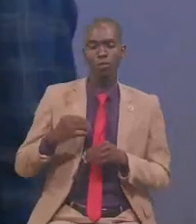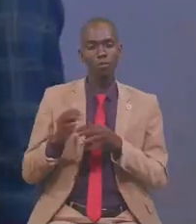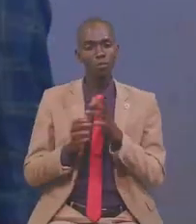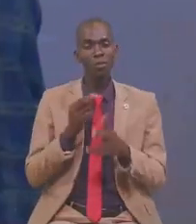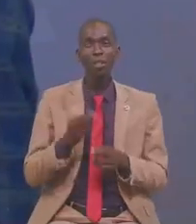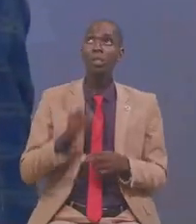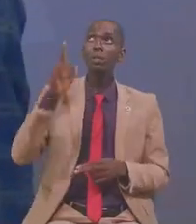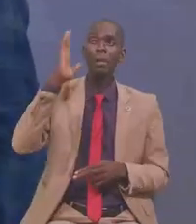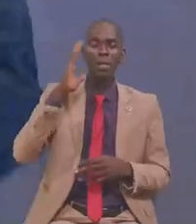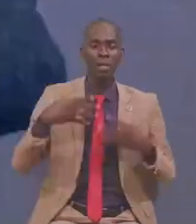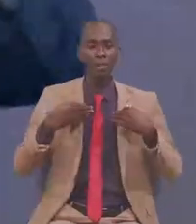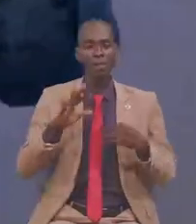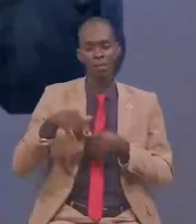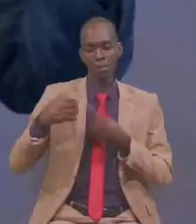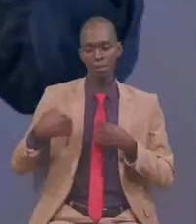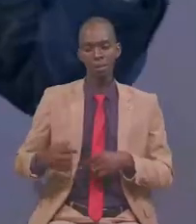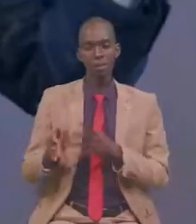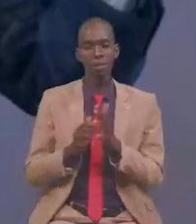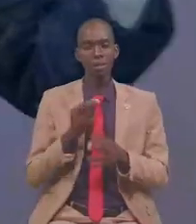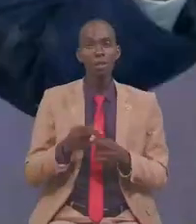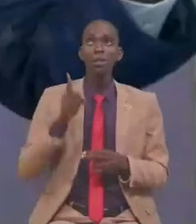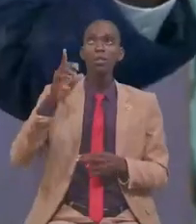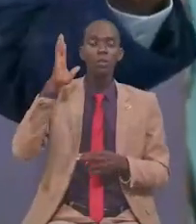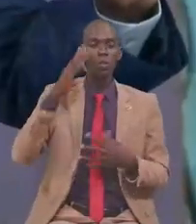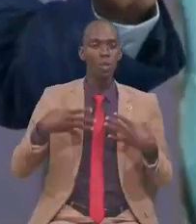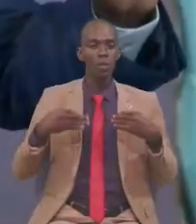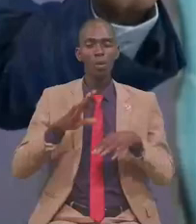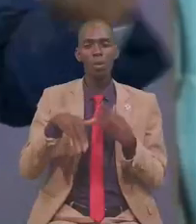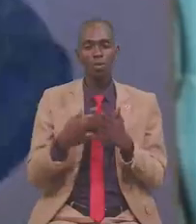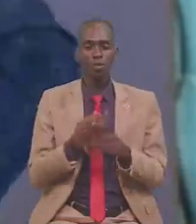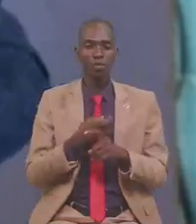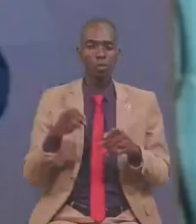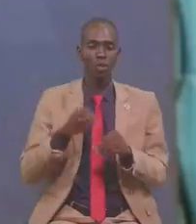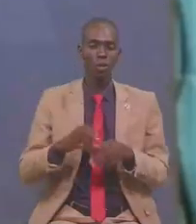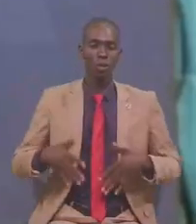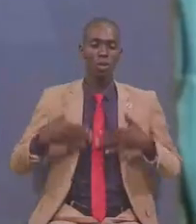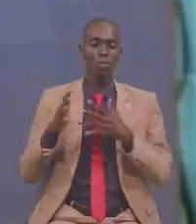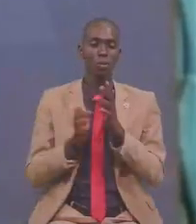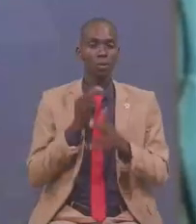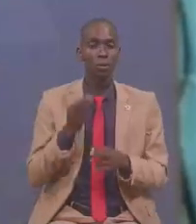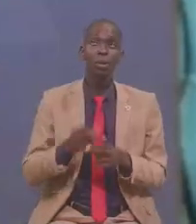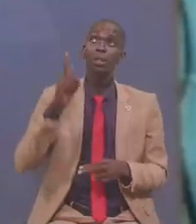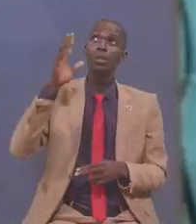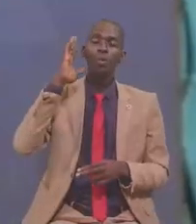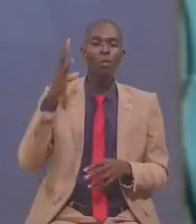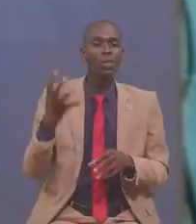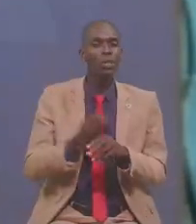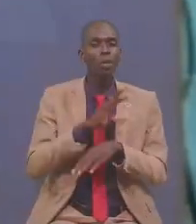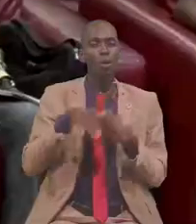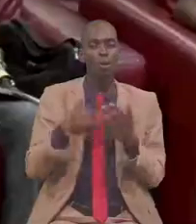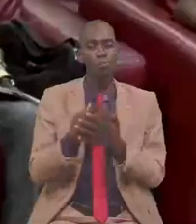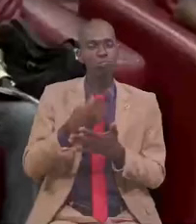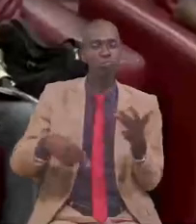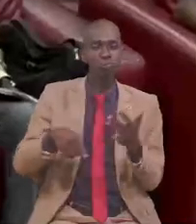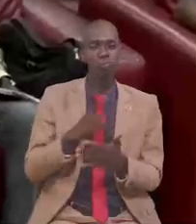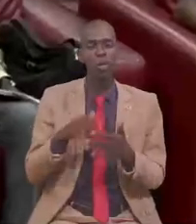cœur. Il guérira toutes les infirmités dans votre corps. Il va ôter toute